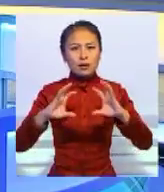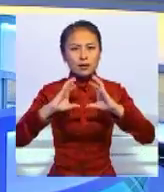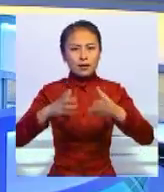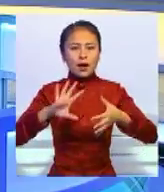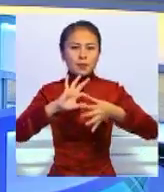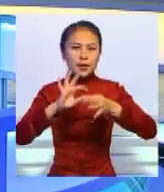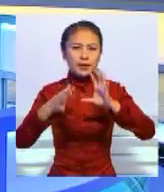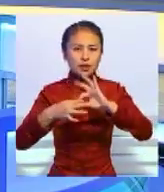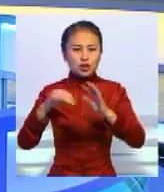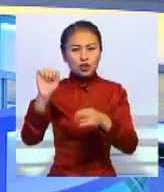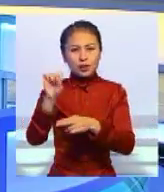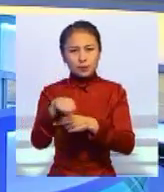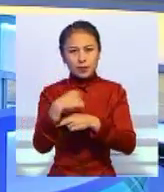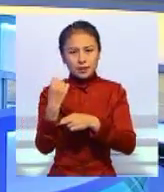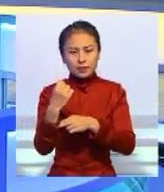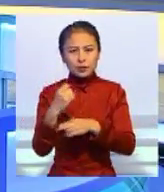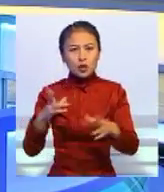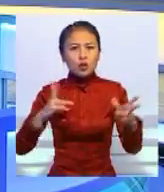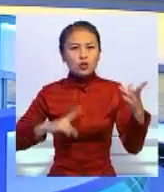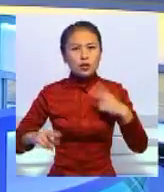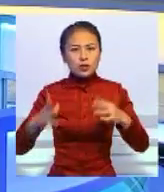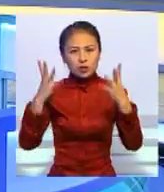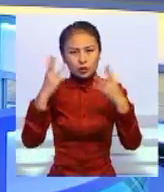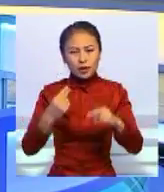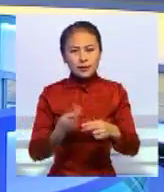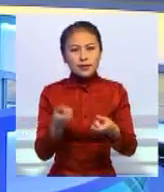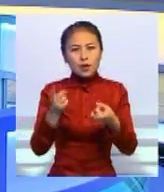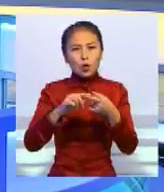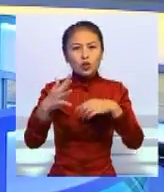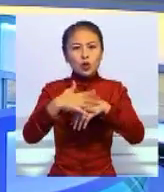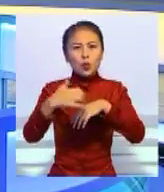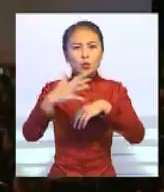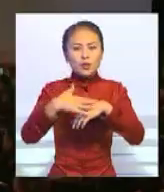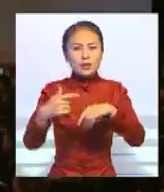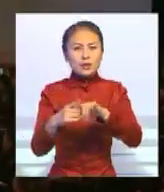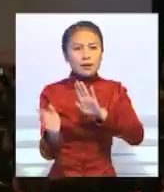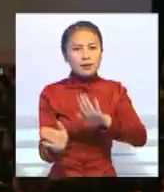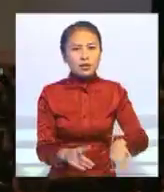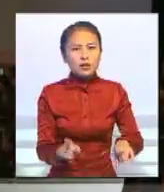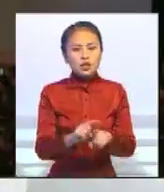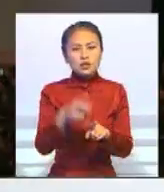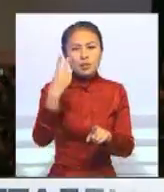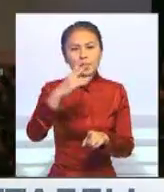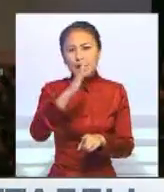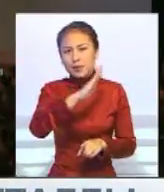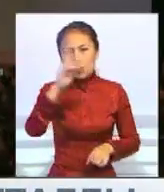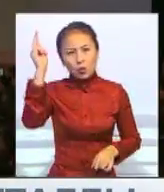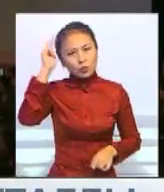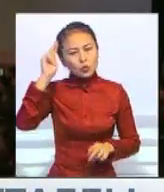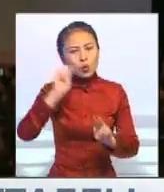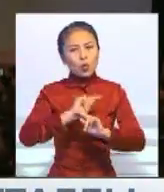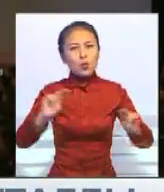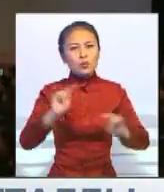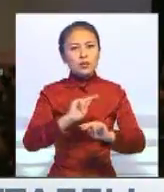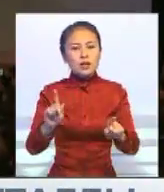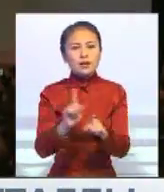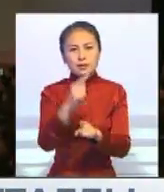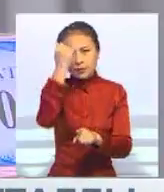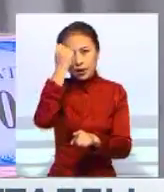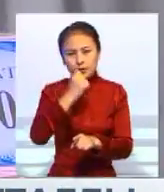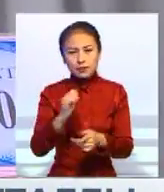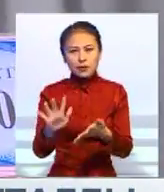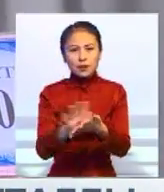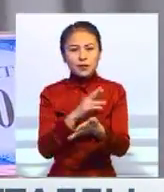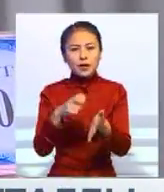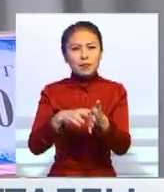түрлі халықаралық олимпиаданың жеңімпаздары. Ұстаздар күні қарсаңында Көкшетауда өткен салтанатты шарада 20-дан астам оқытушы облыс